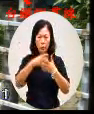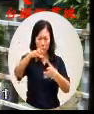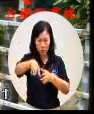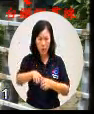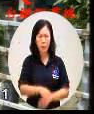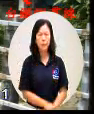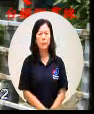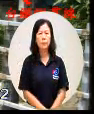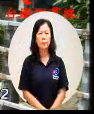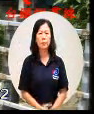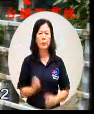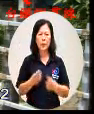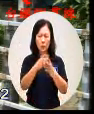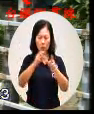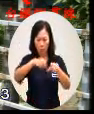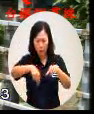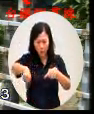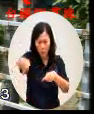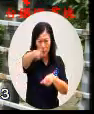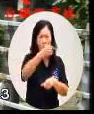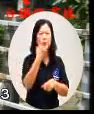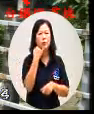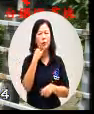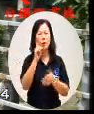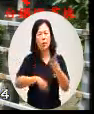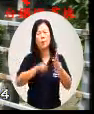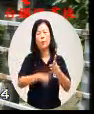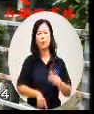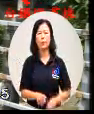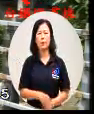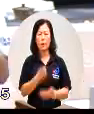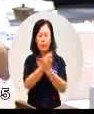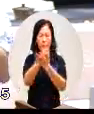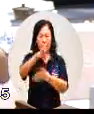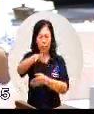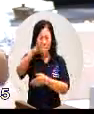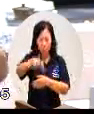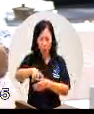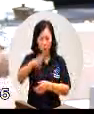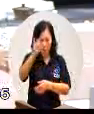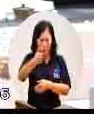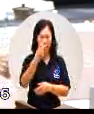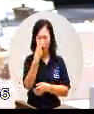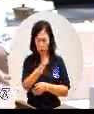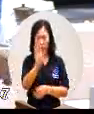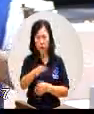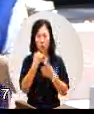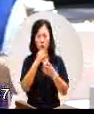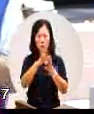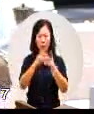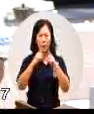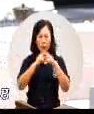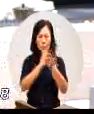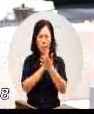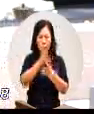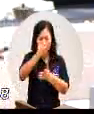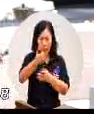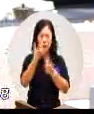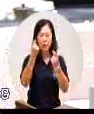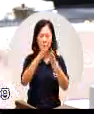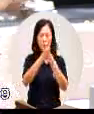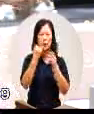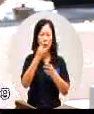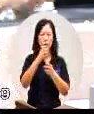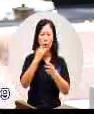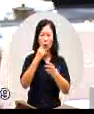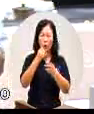方。那个地价呢，可贵啊，那个啊，我想处长都去看过了。啊，秘书长也是我们公务局长出身的。我想这